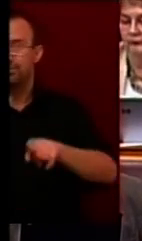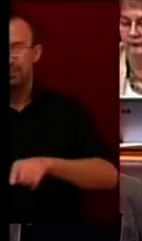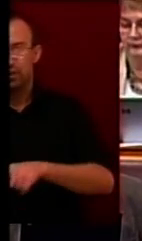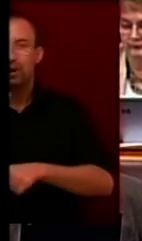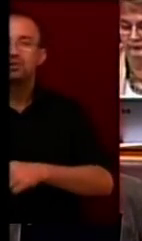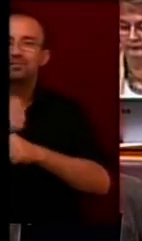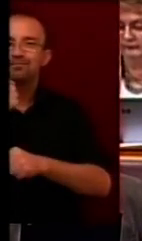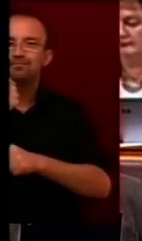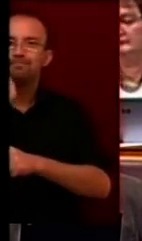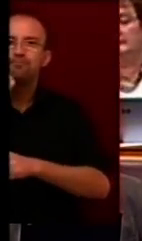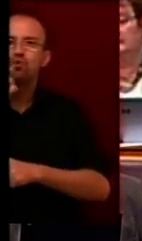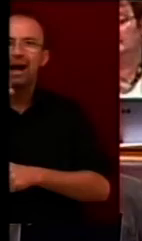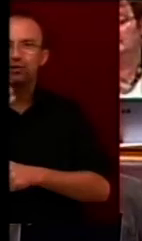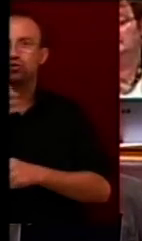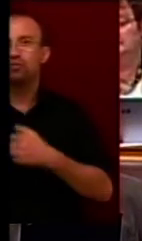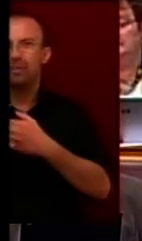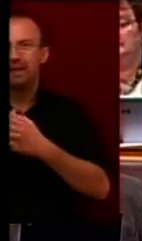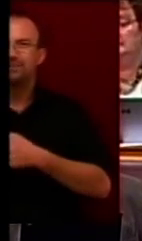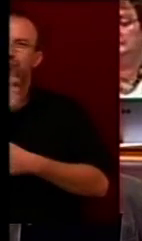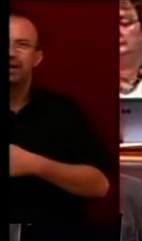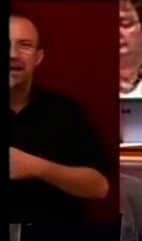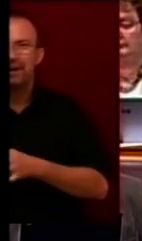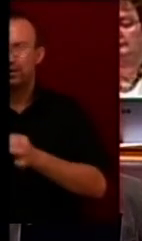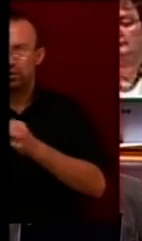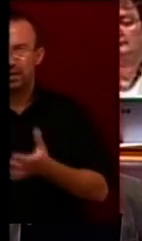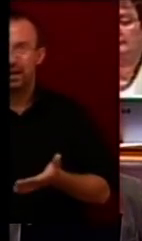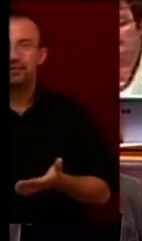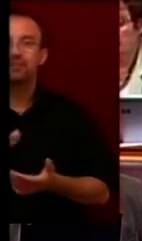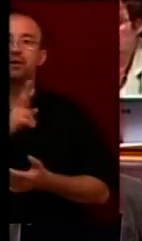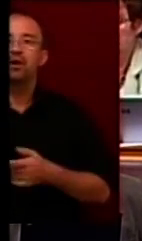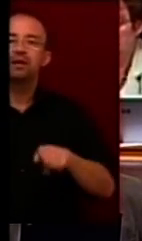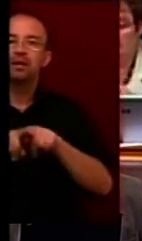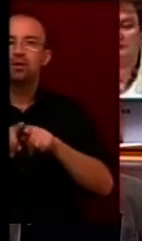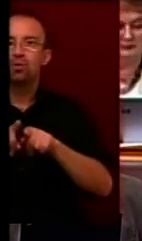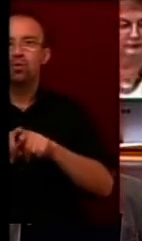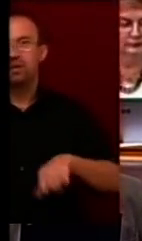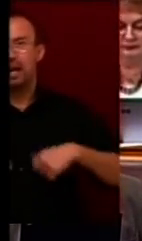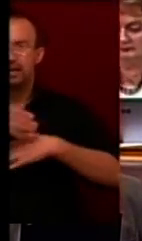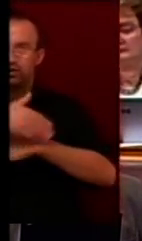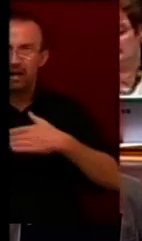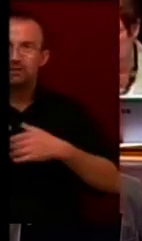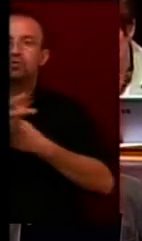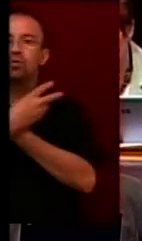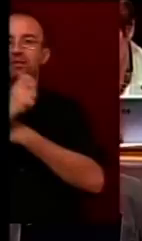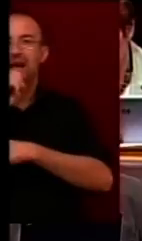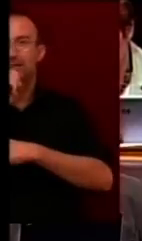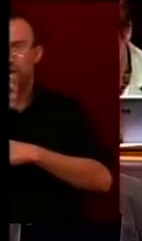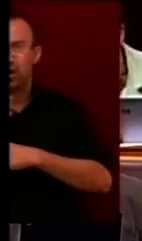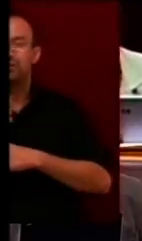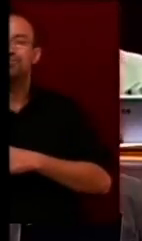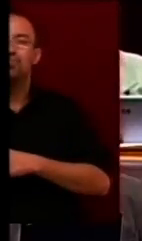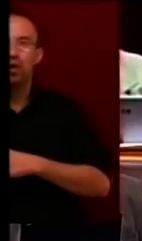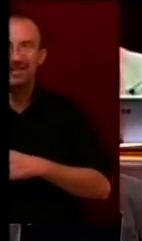ismerjük annak a Munkács melletti kis faluban lakó öregembernek a történetét, aki úgy volt élete során az osztrák-magyar monarchia, a